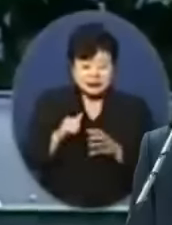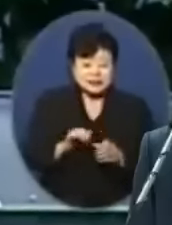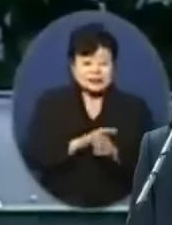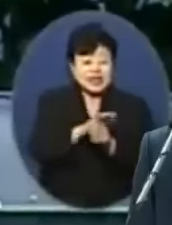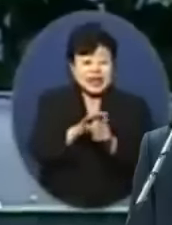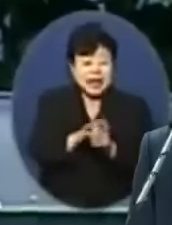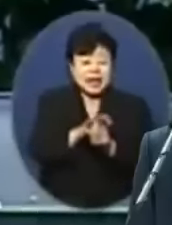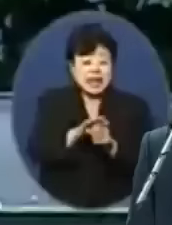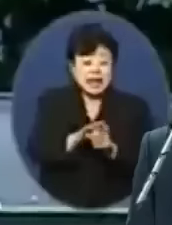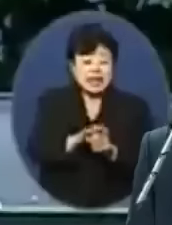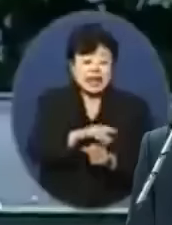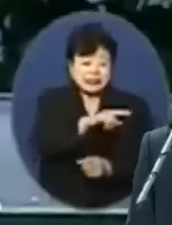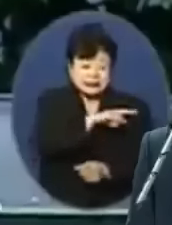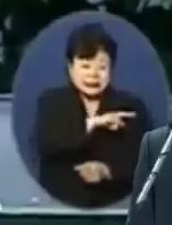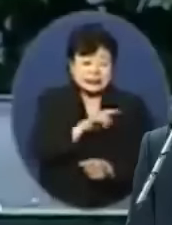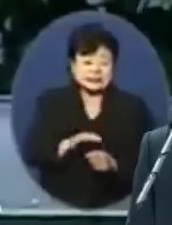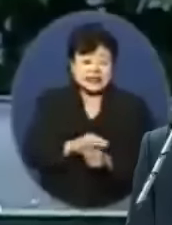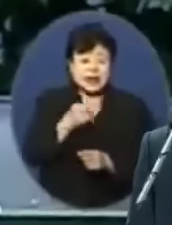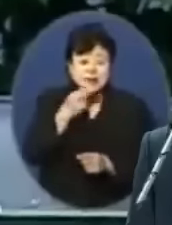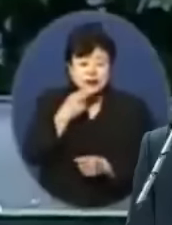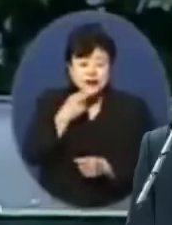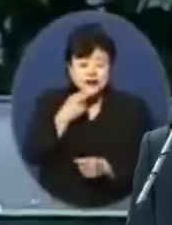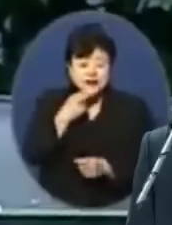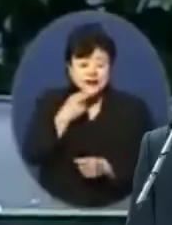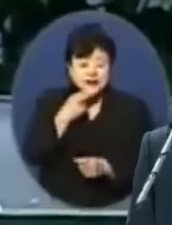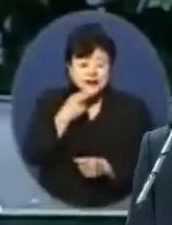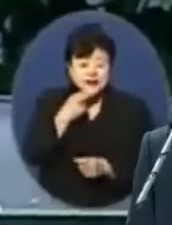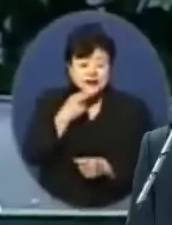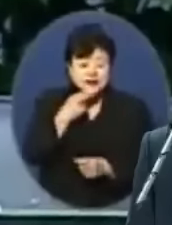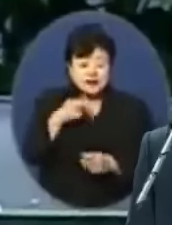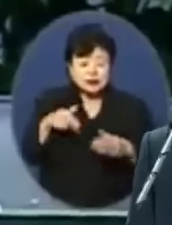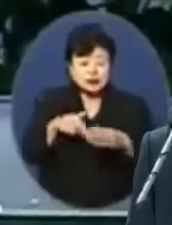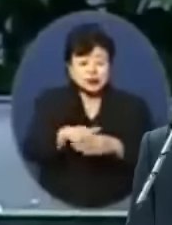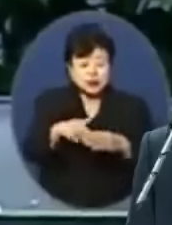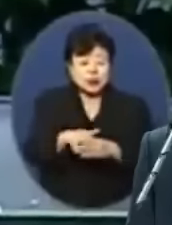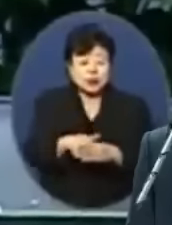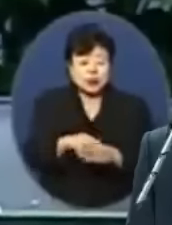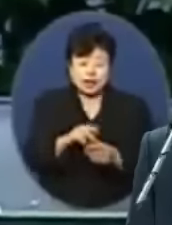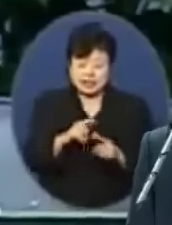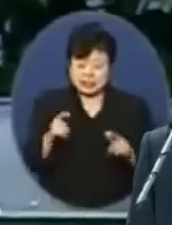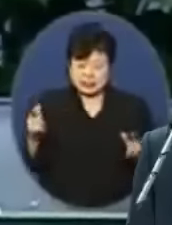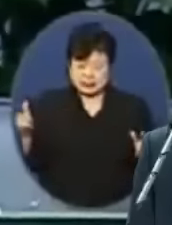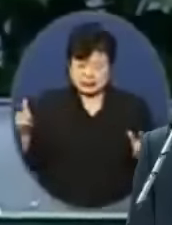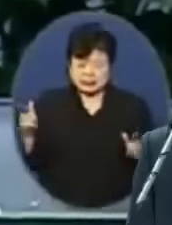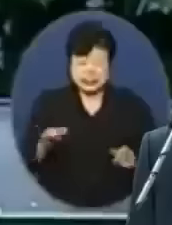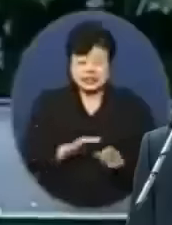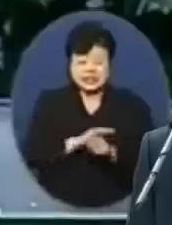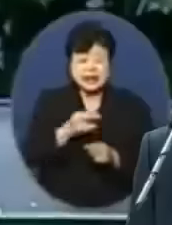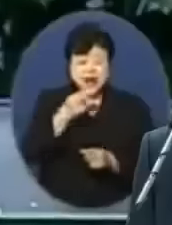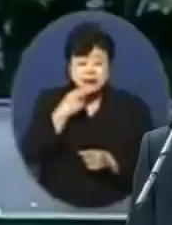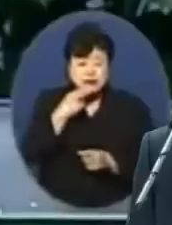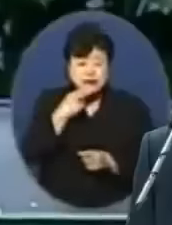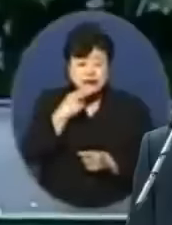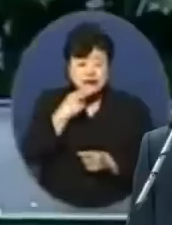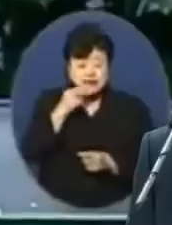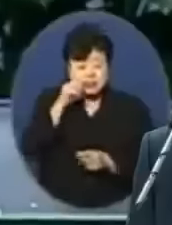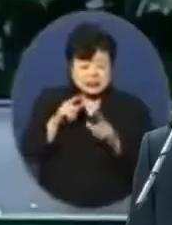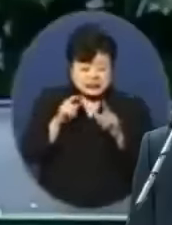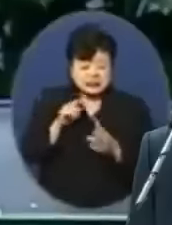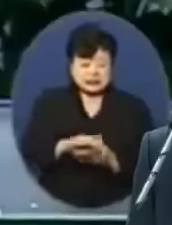사랑이 제일이고 사랑이 없는 종교는 종교가 아닙니다. 사랑이 없는